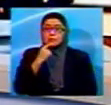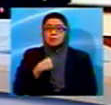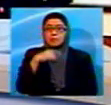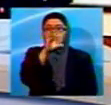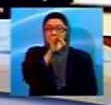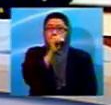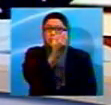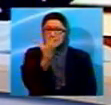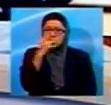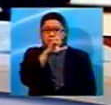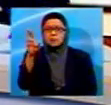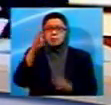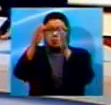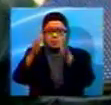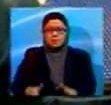31